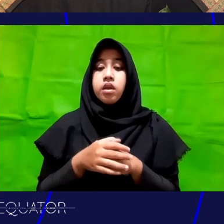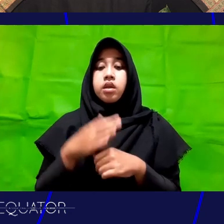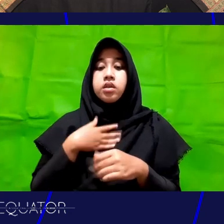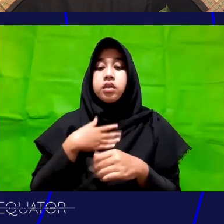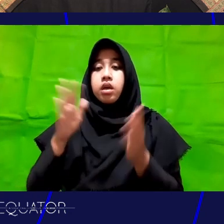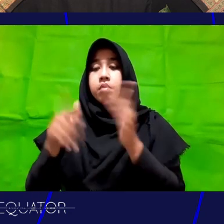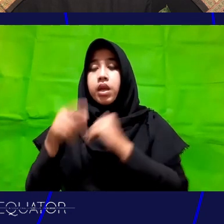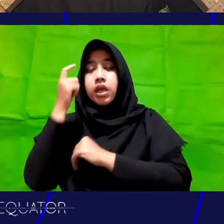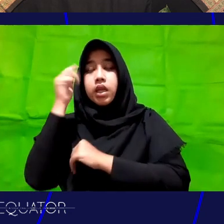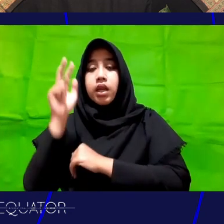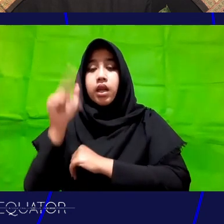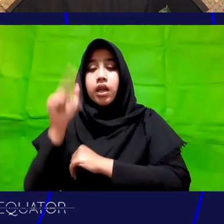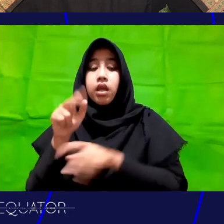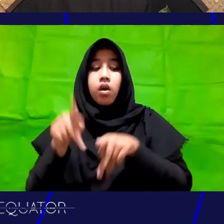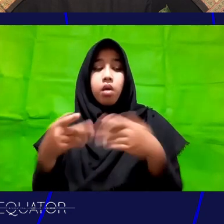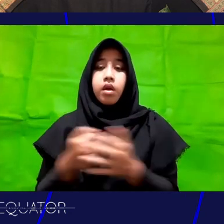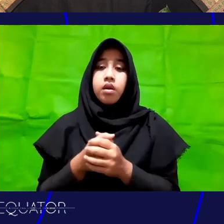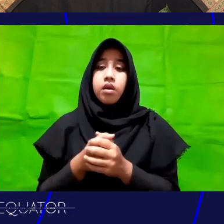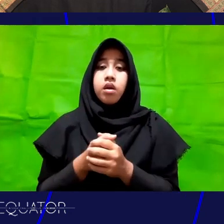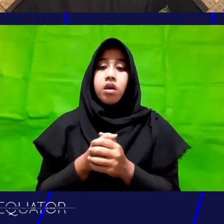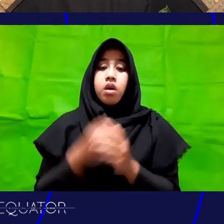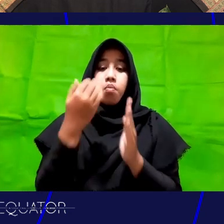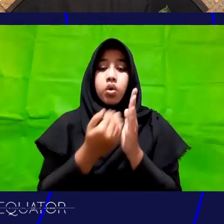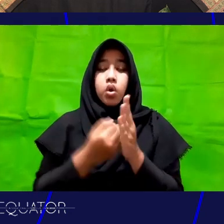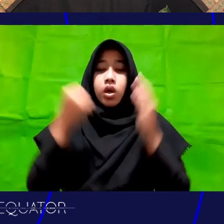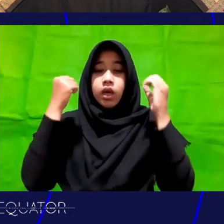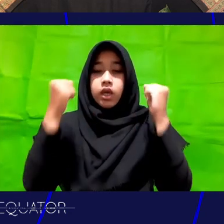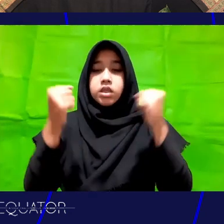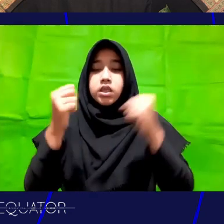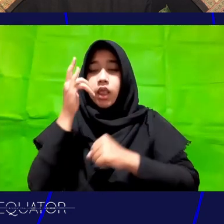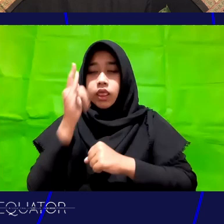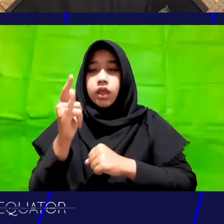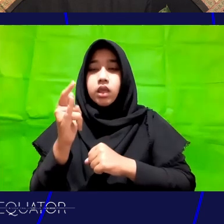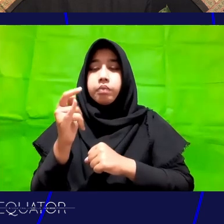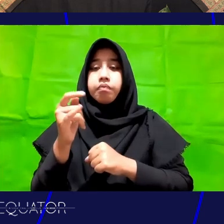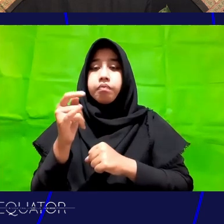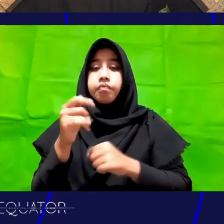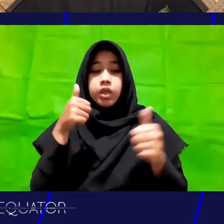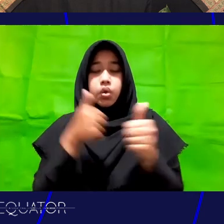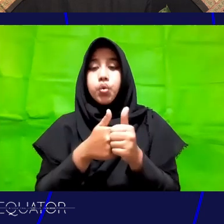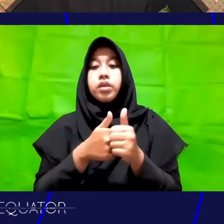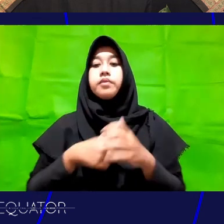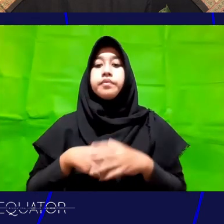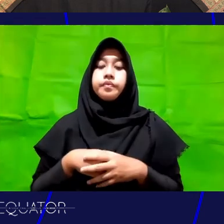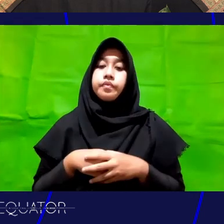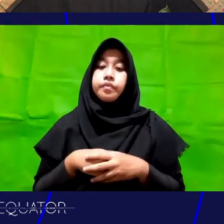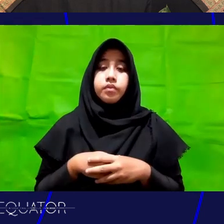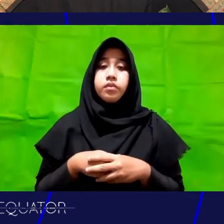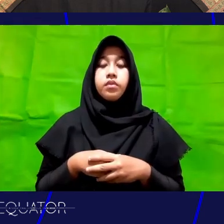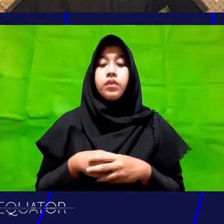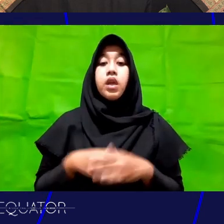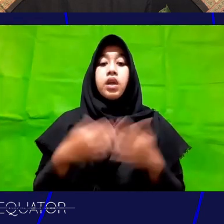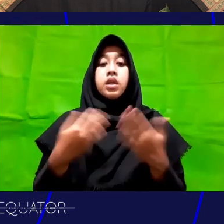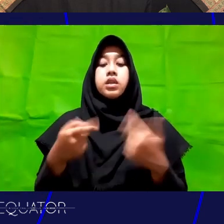lagi bahwa protokol kesehatan tetap diberlakukan. Lalu kemudian setelah ini akan